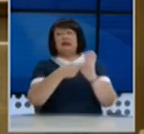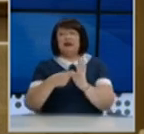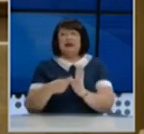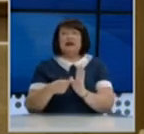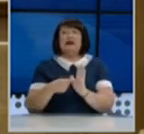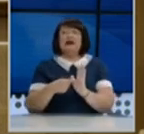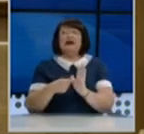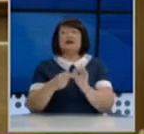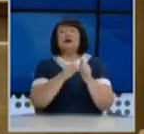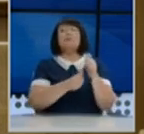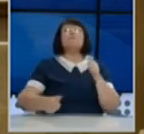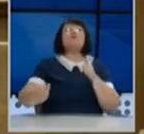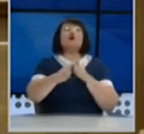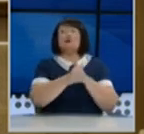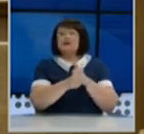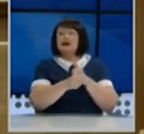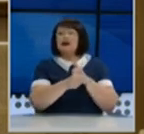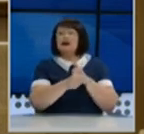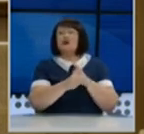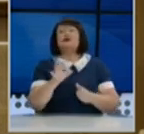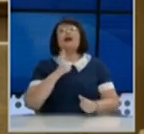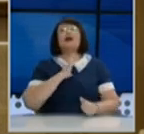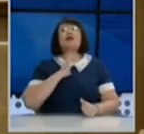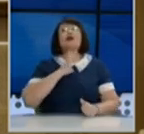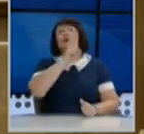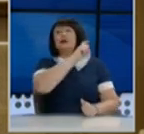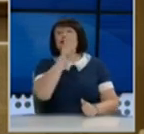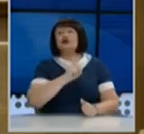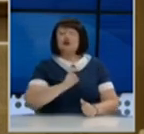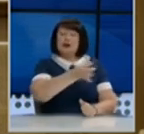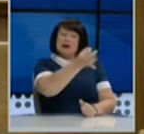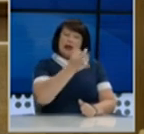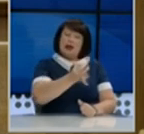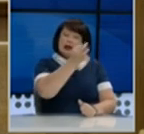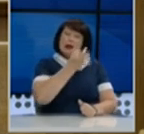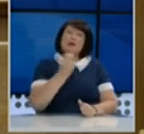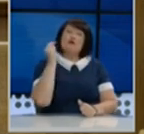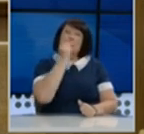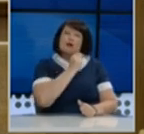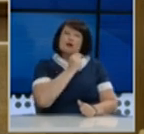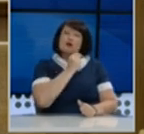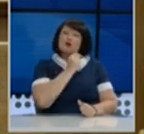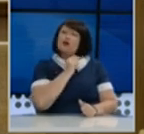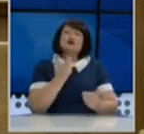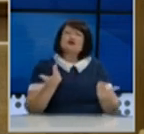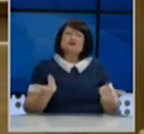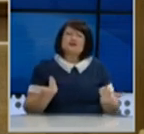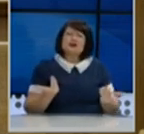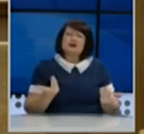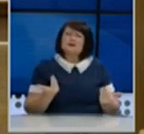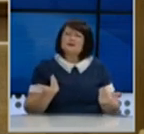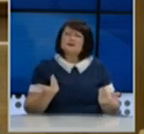την προτεραιότητα για την ανθρώπινη ζωή δεν αφιέρωσε